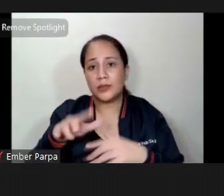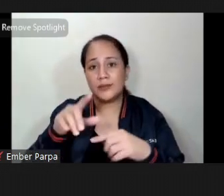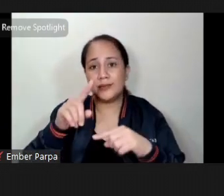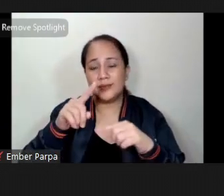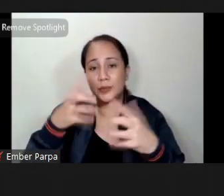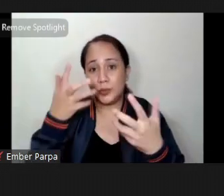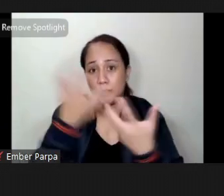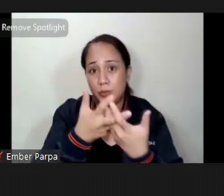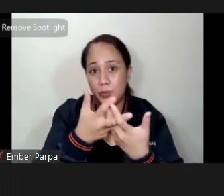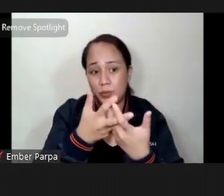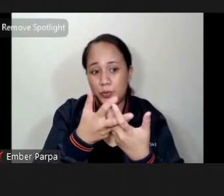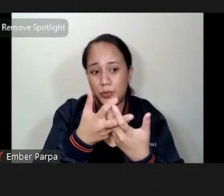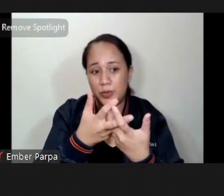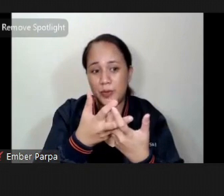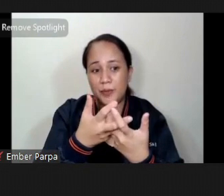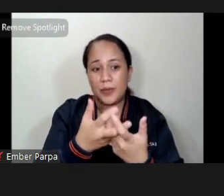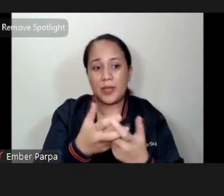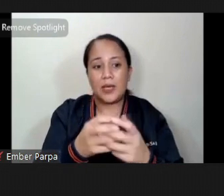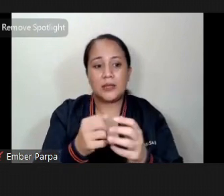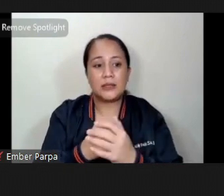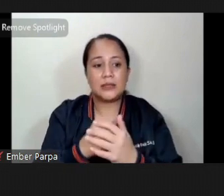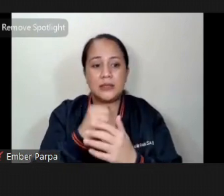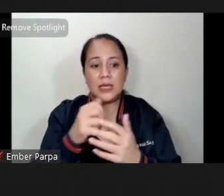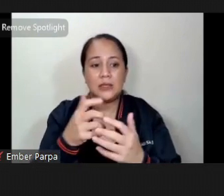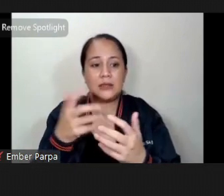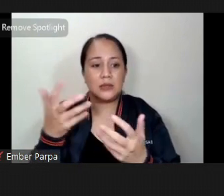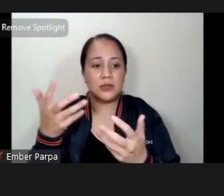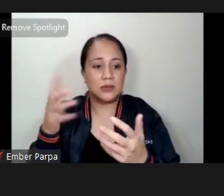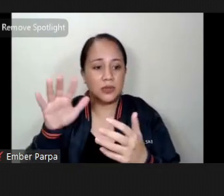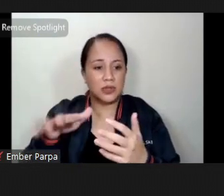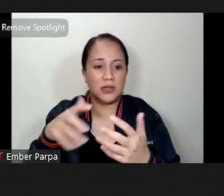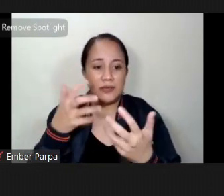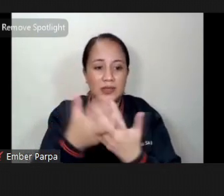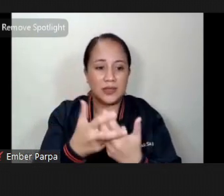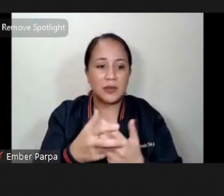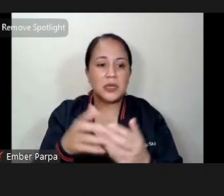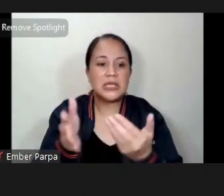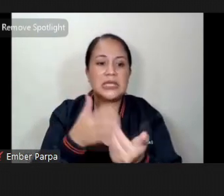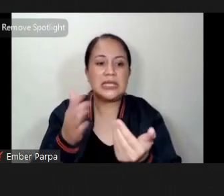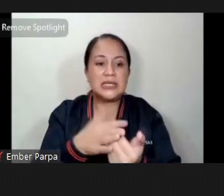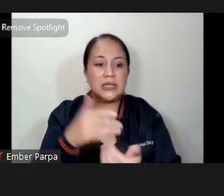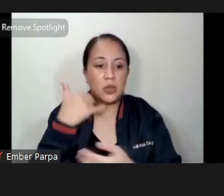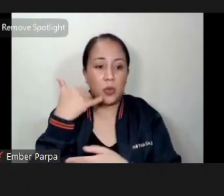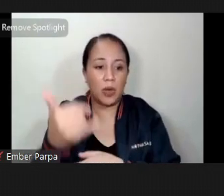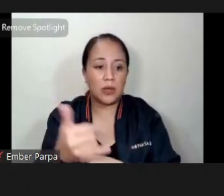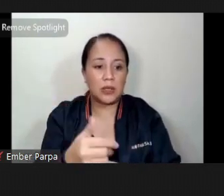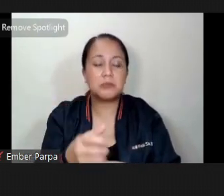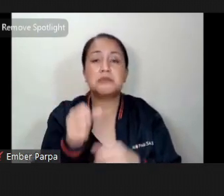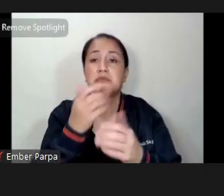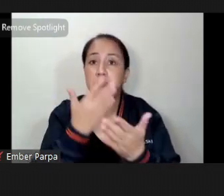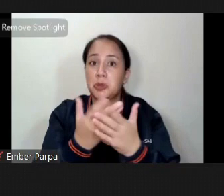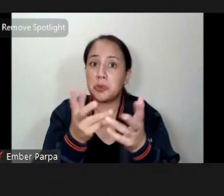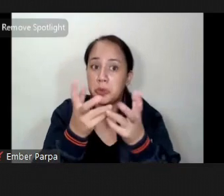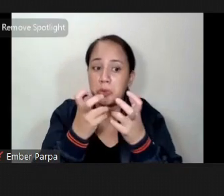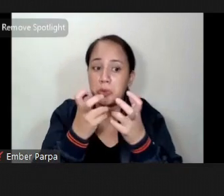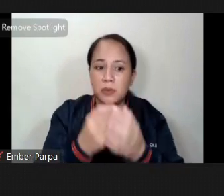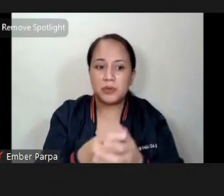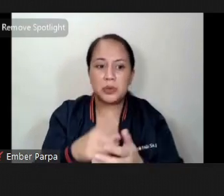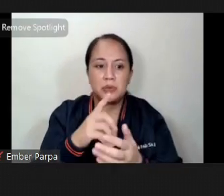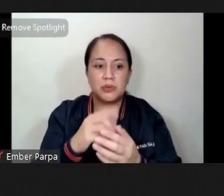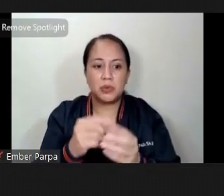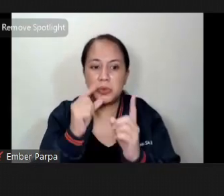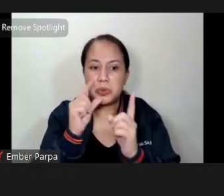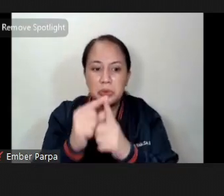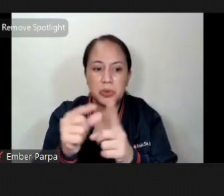hindi child-friendly, madaling tawagan, hindi madaling tawagan, good listener, nagmumura at